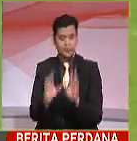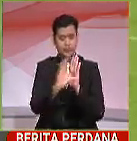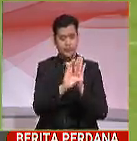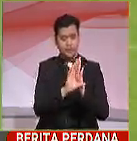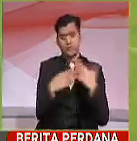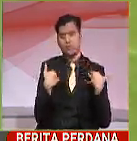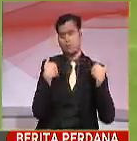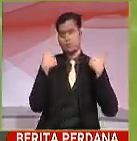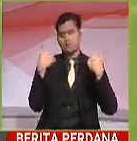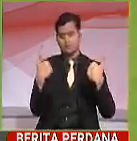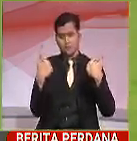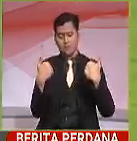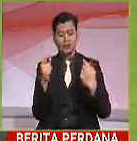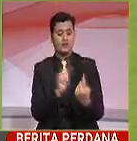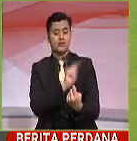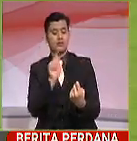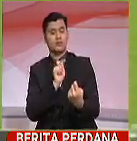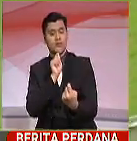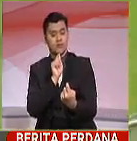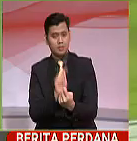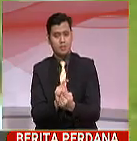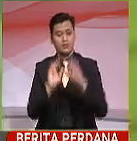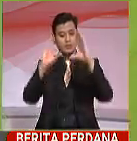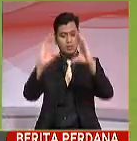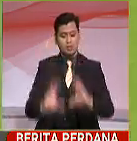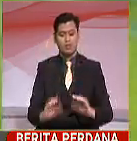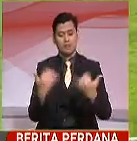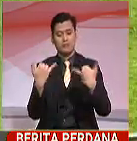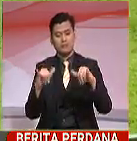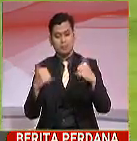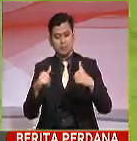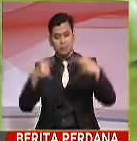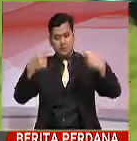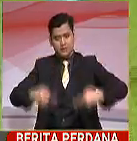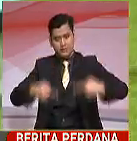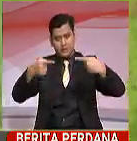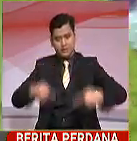tahap kecergasan dan adaptasi kepada corak taktikal dalam setiap perlawanan selepas ini.